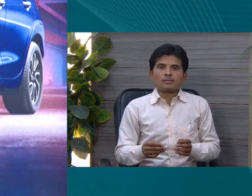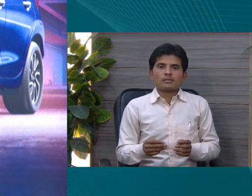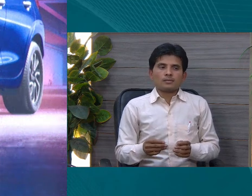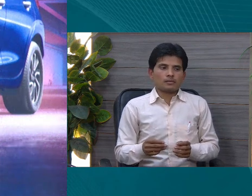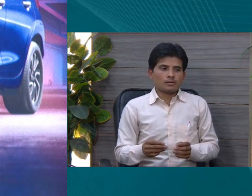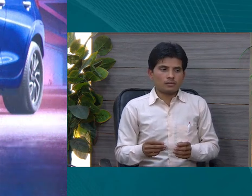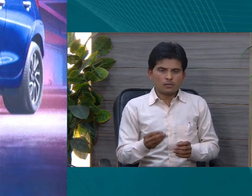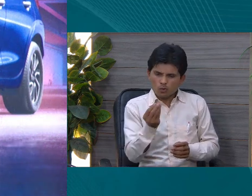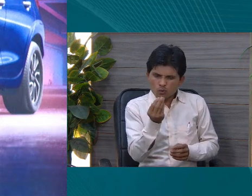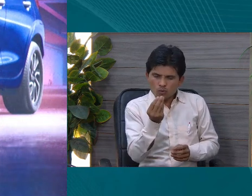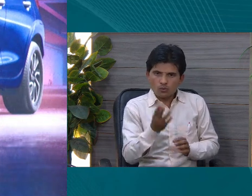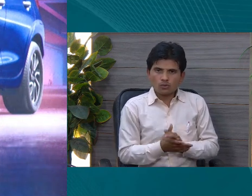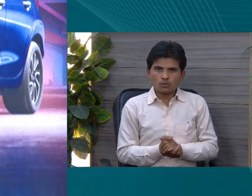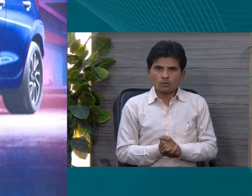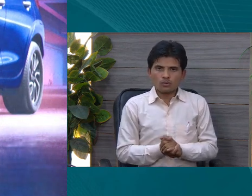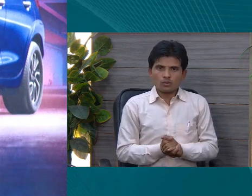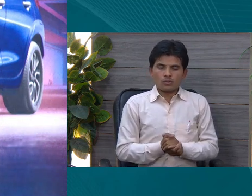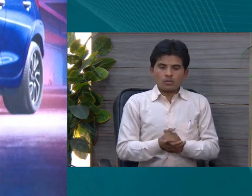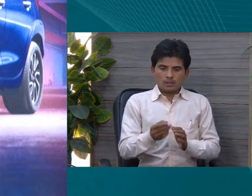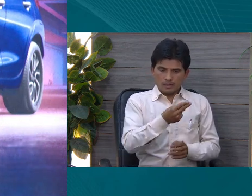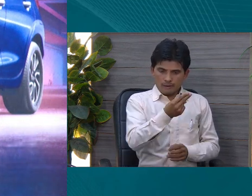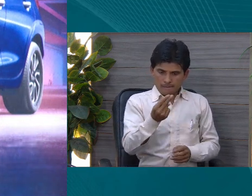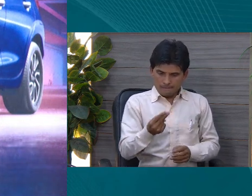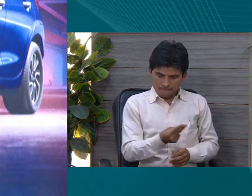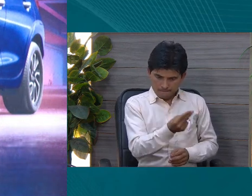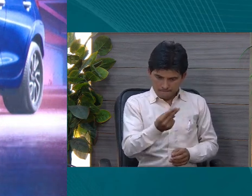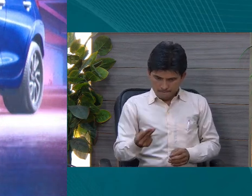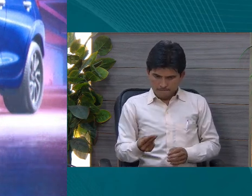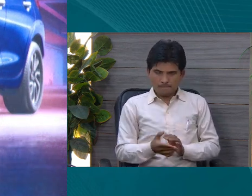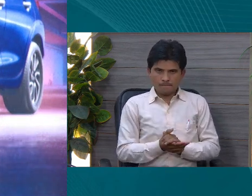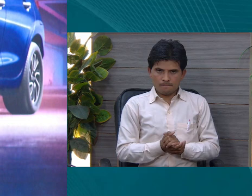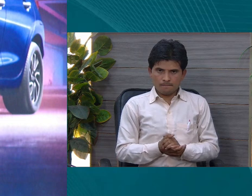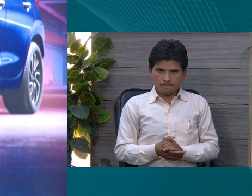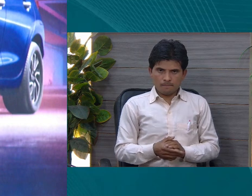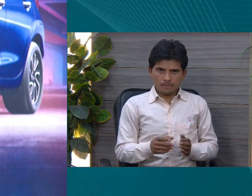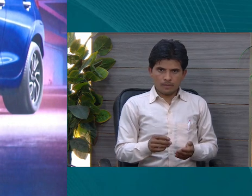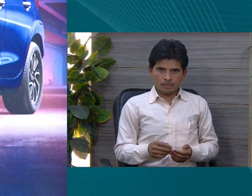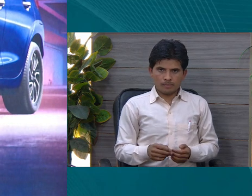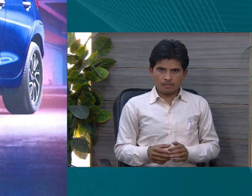जैसे कि एक छोटा समय डरो करता हूं इक्वली छोटी सी हाथ मैंने सौंपी है